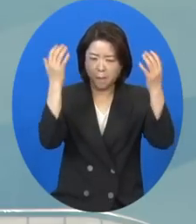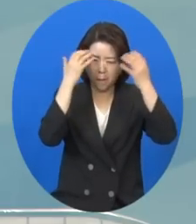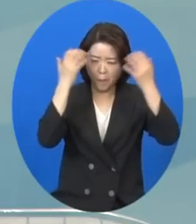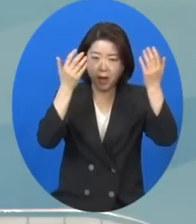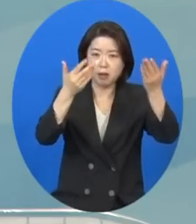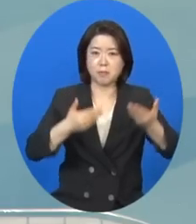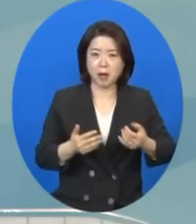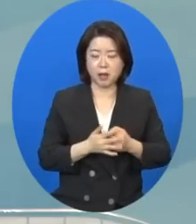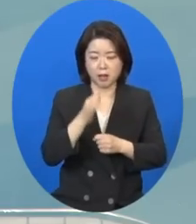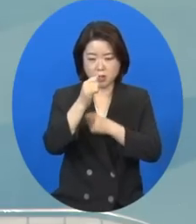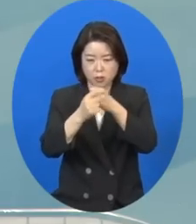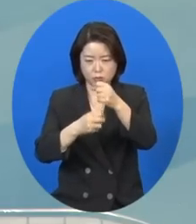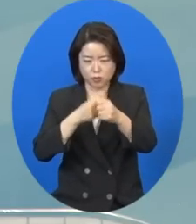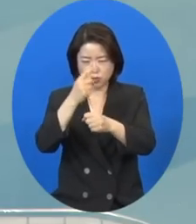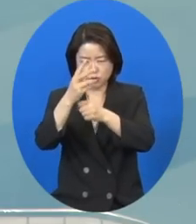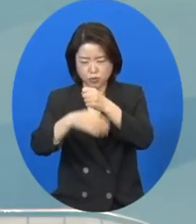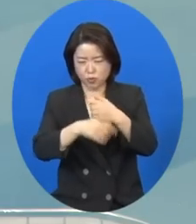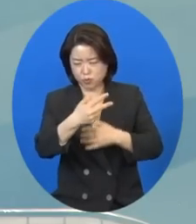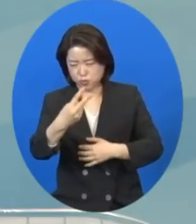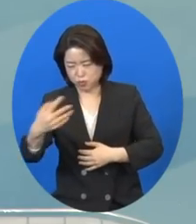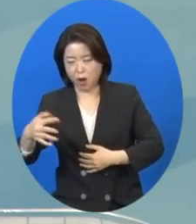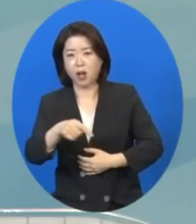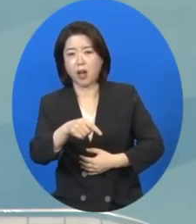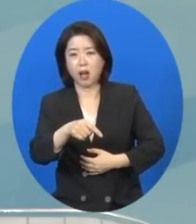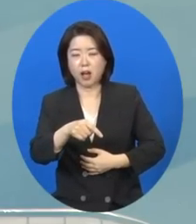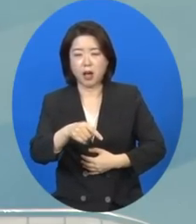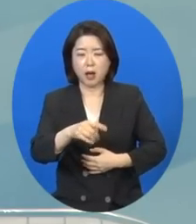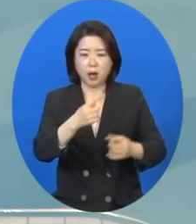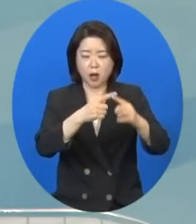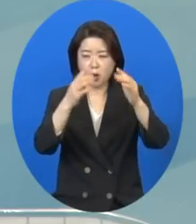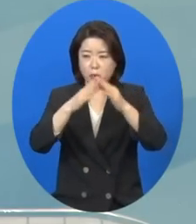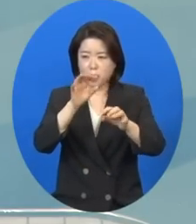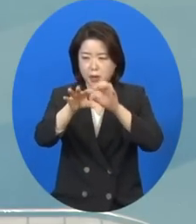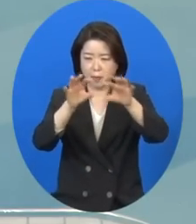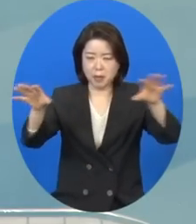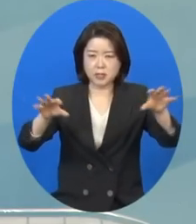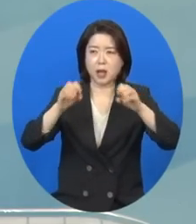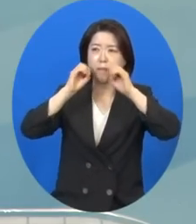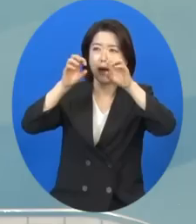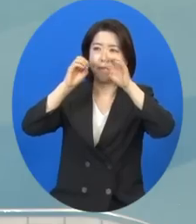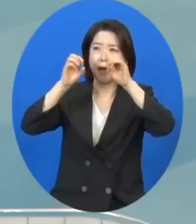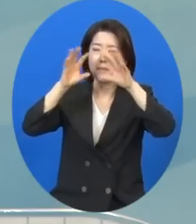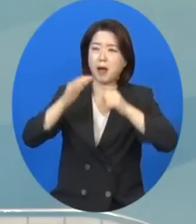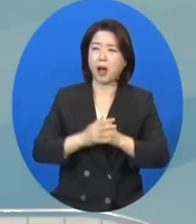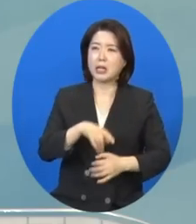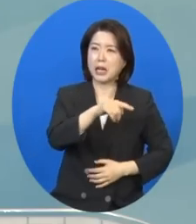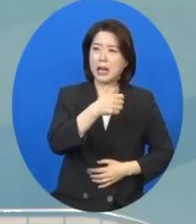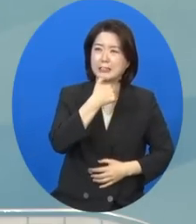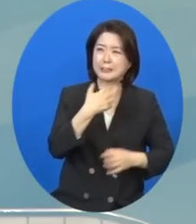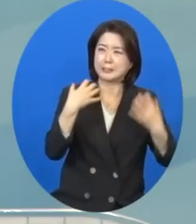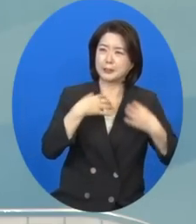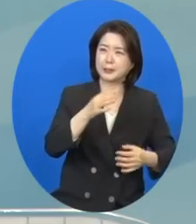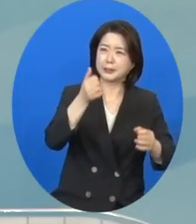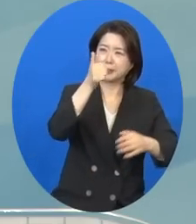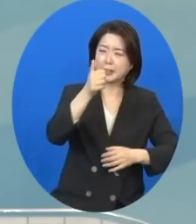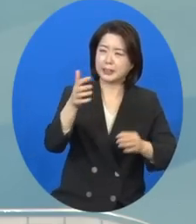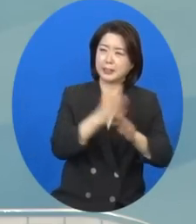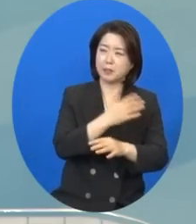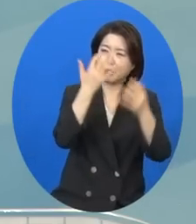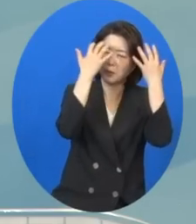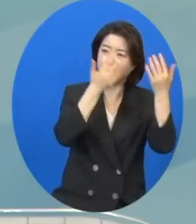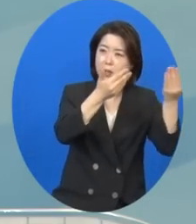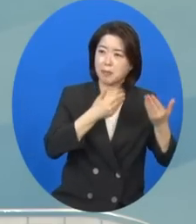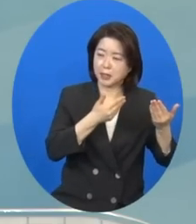걸쳐서 아니 수천 년에 걸쳐서 각 교회들로부터 고백되었던 그 소리가 계속 울려 퍼지는 것을이 브로콜라가 꿈을